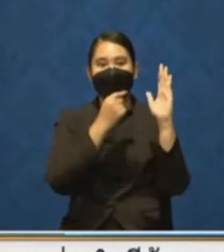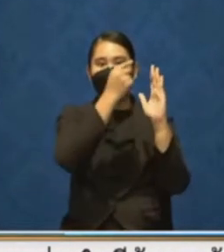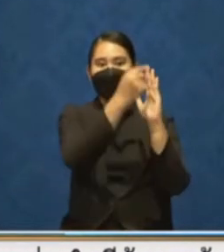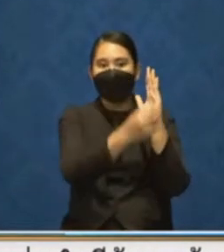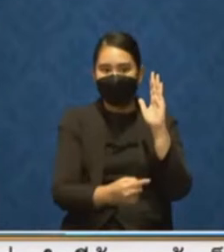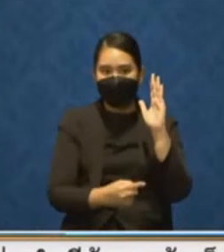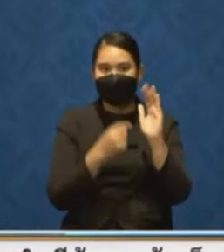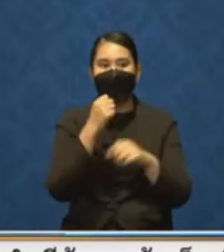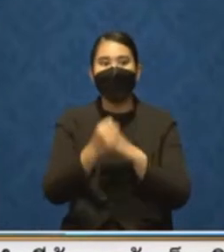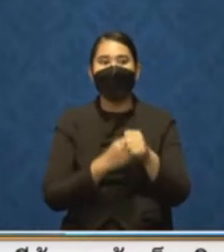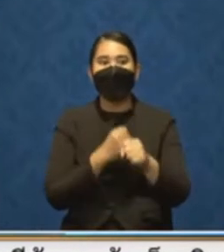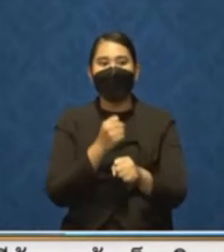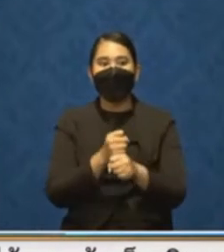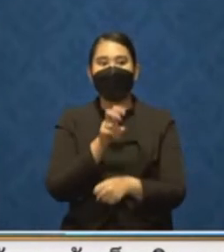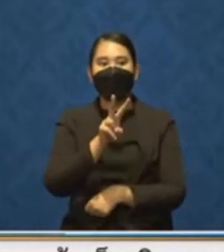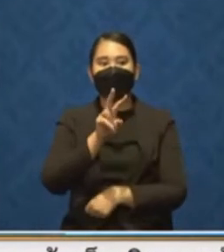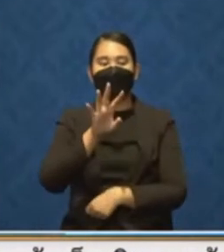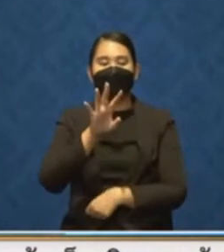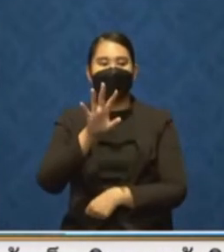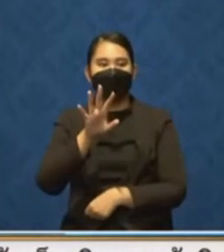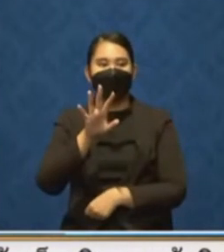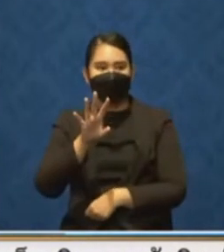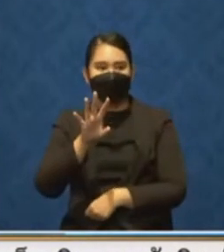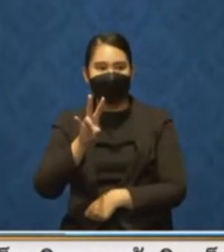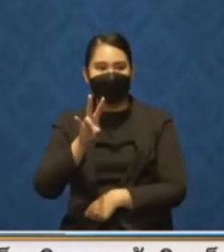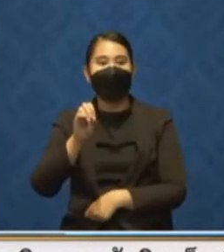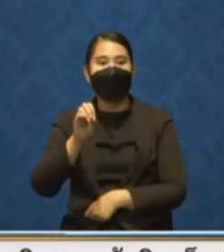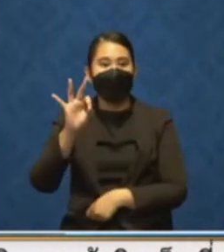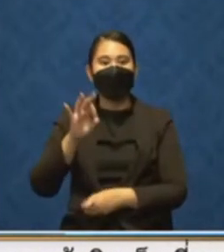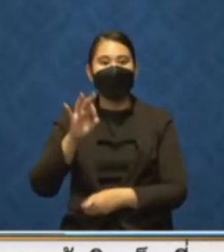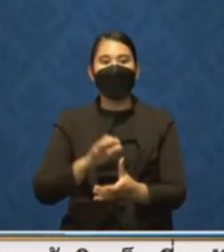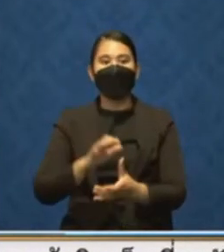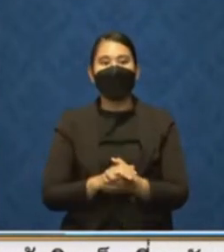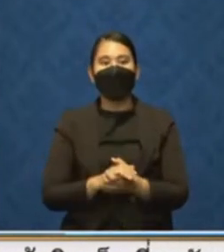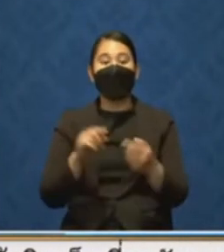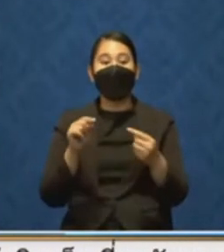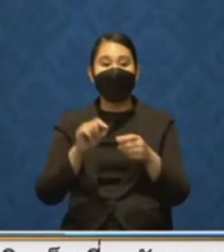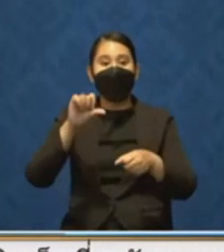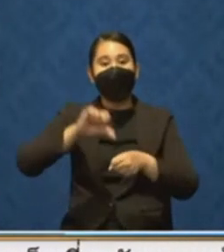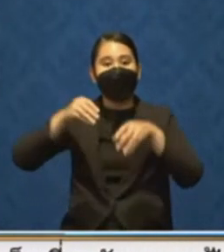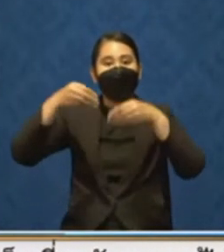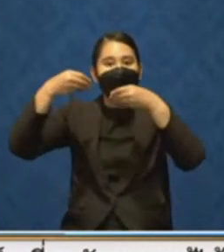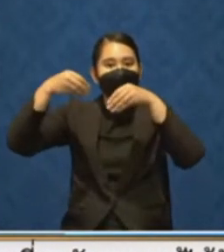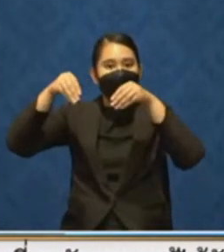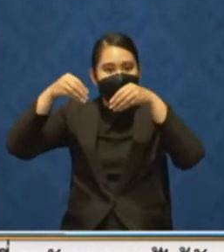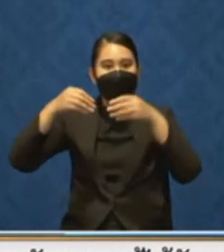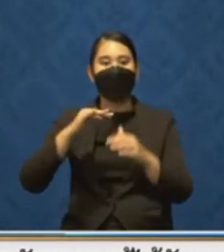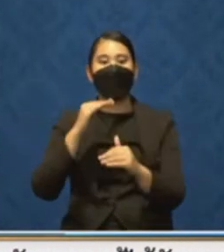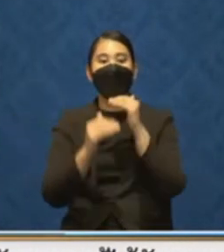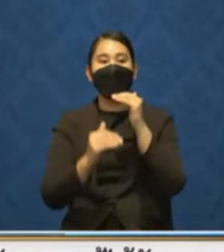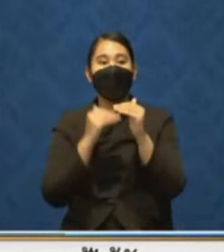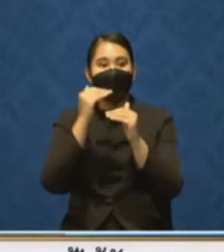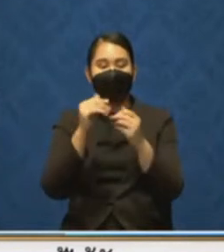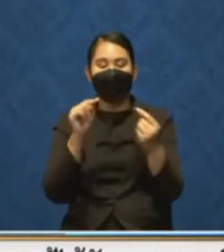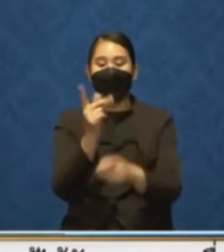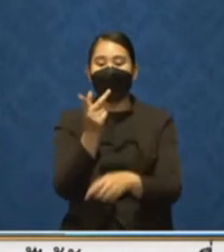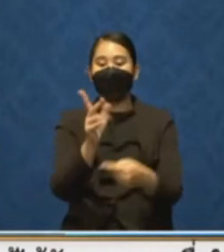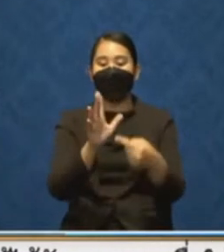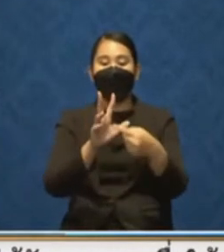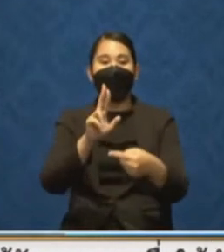2007 19เพื่อจะเพิ่มใส่ภาพในการปลูกในการลดก๊าซเรือนกระจกขนาดอาจซื้อขายคาร์บอน